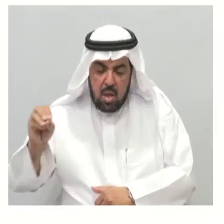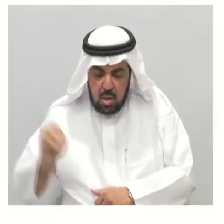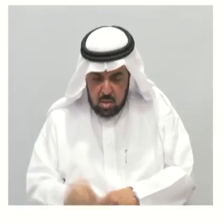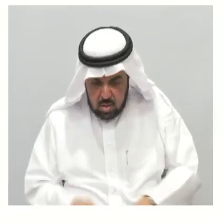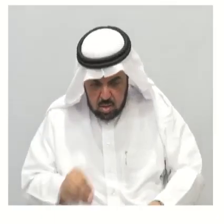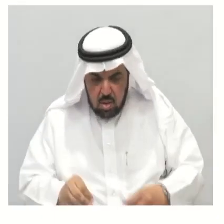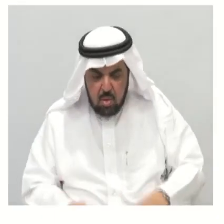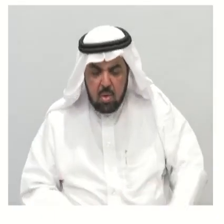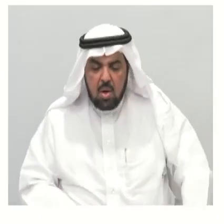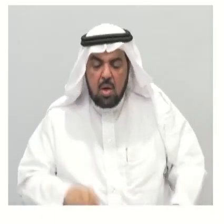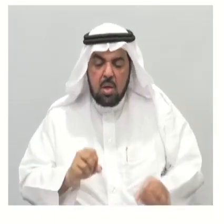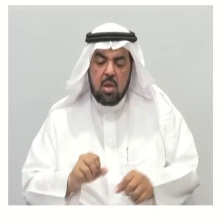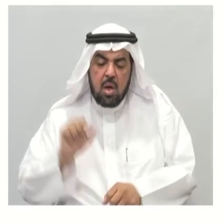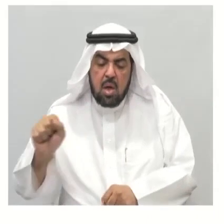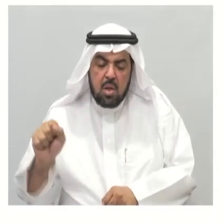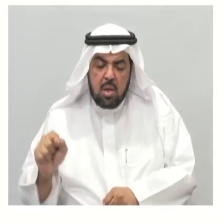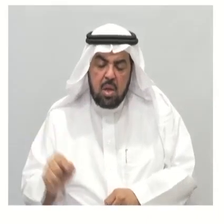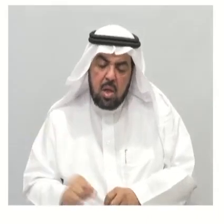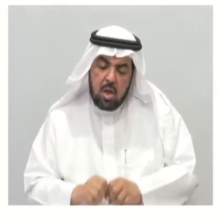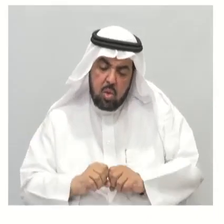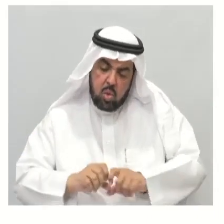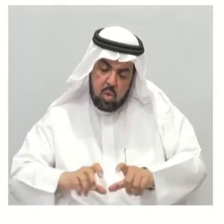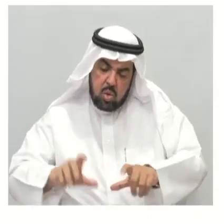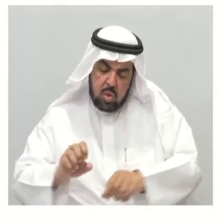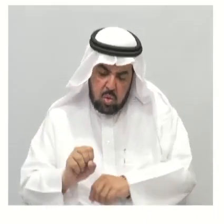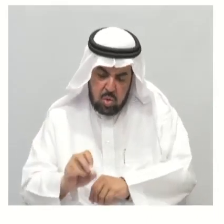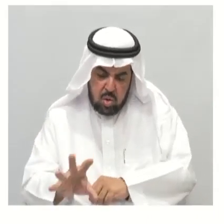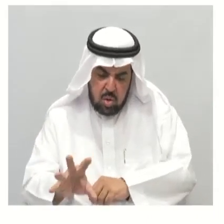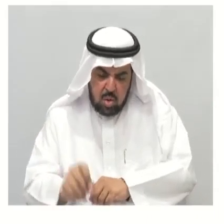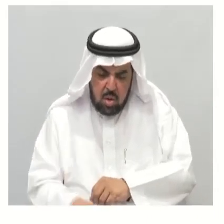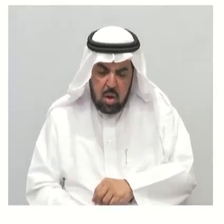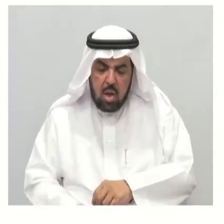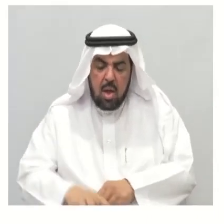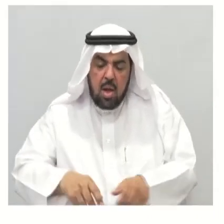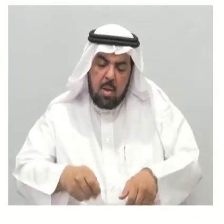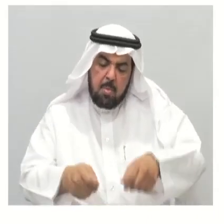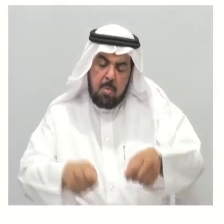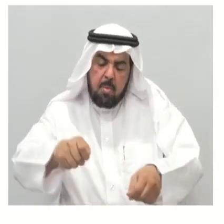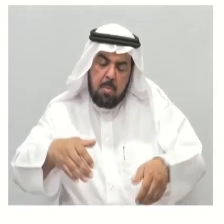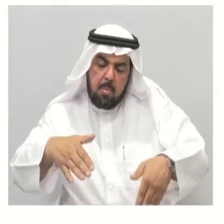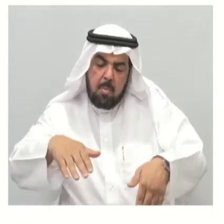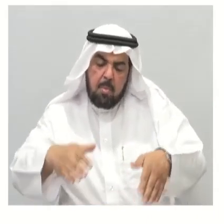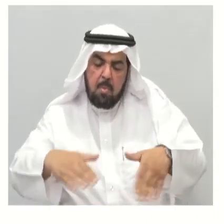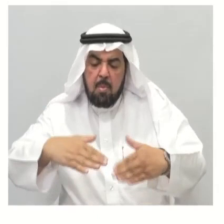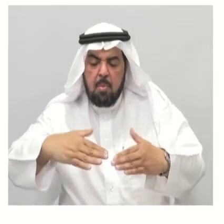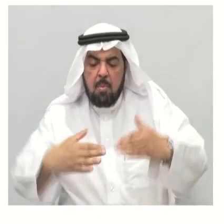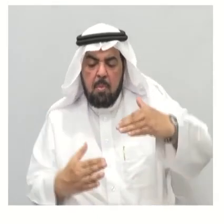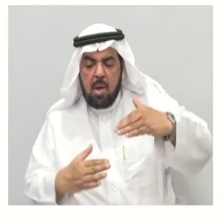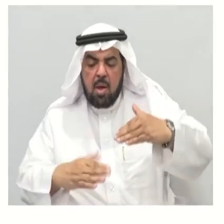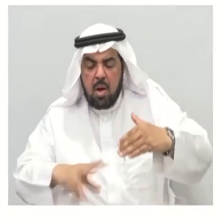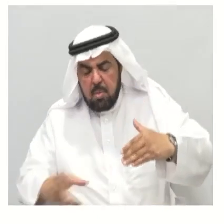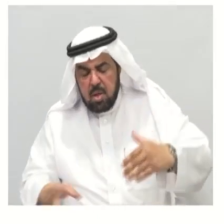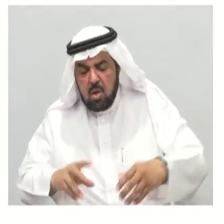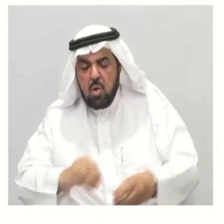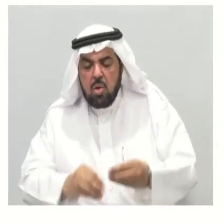أن نقول أنها هي الخاصية التي تشير إلى ميل المادة لحدوث تغير